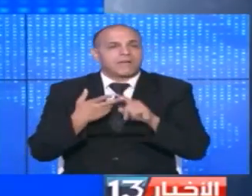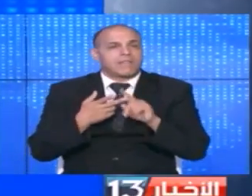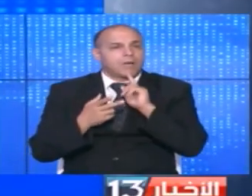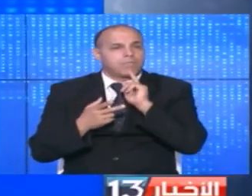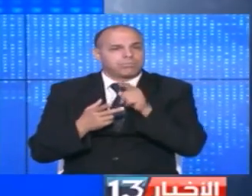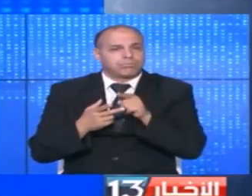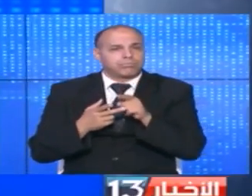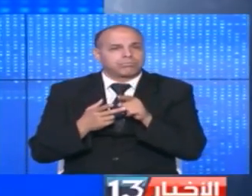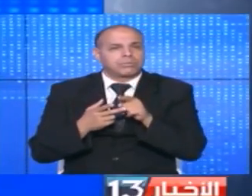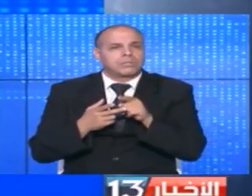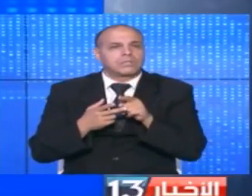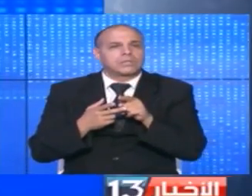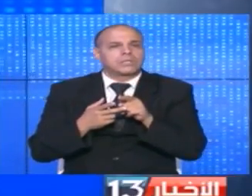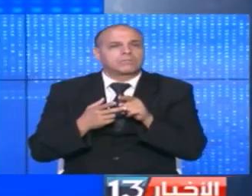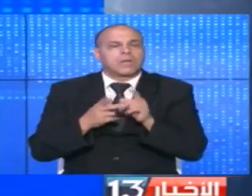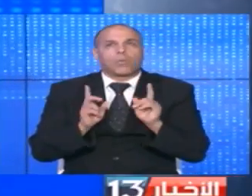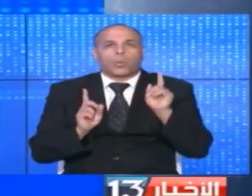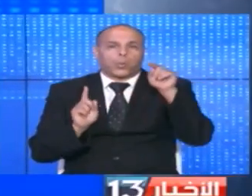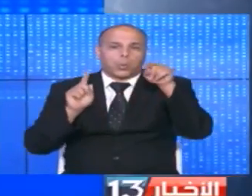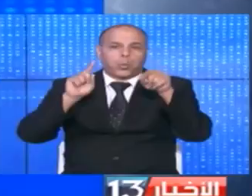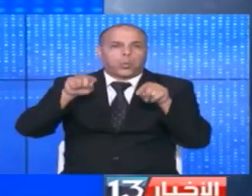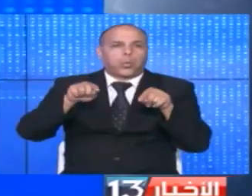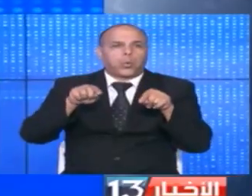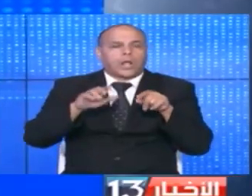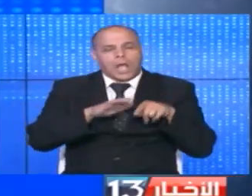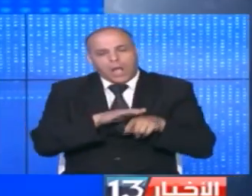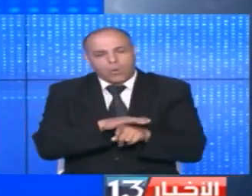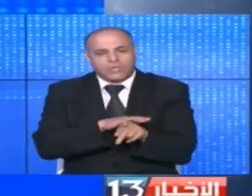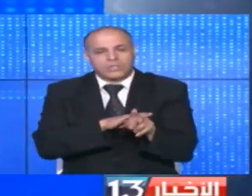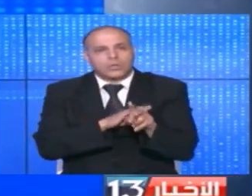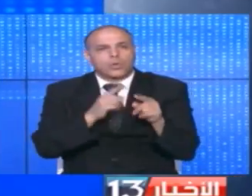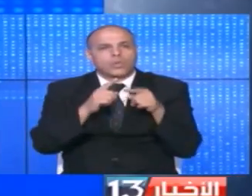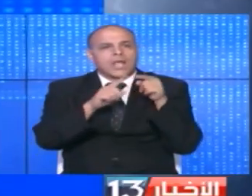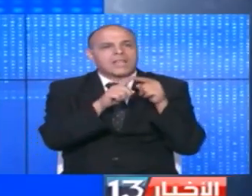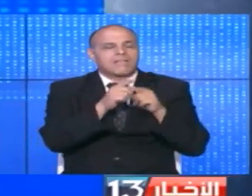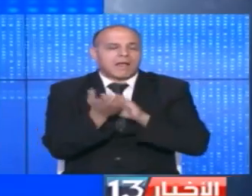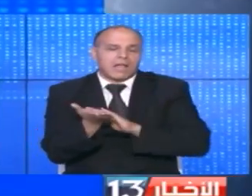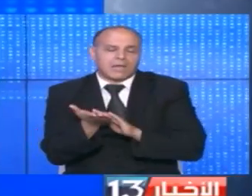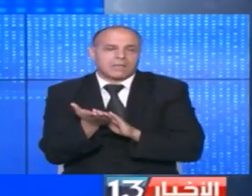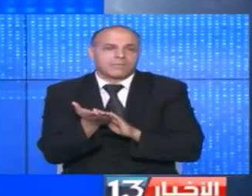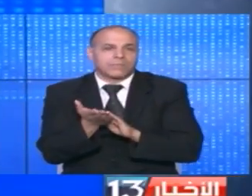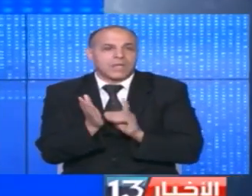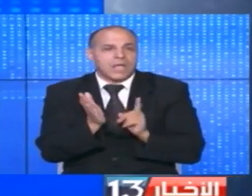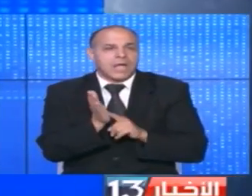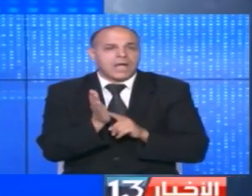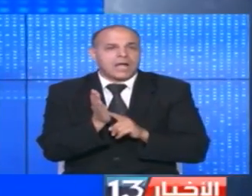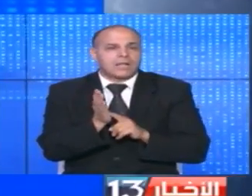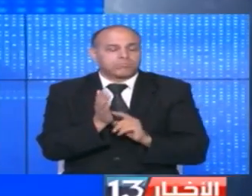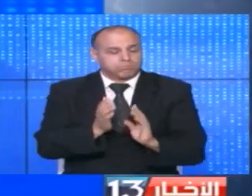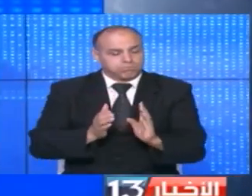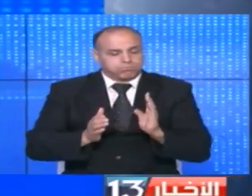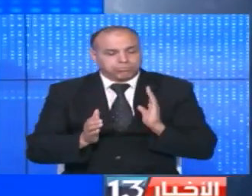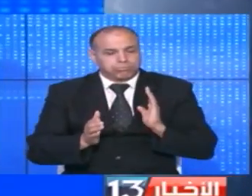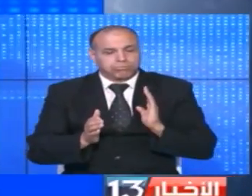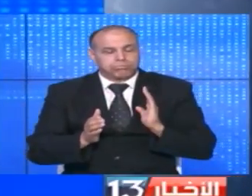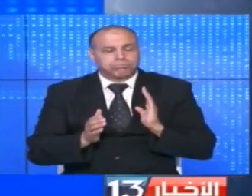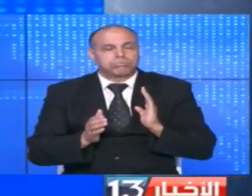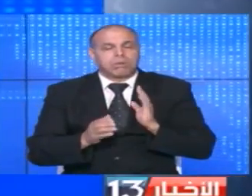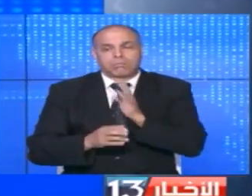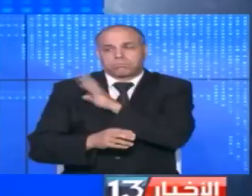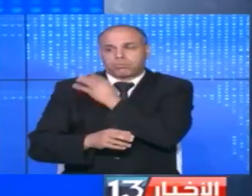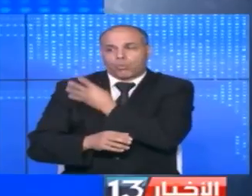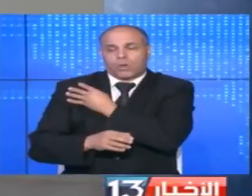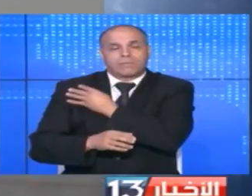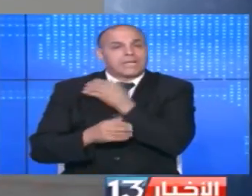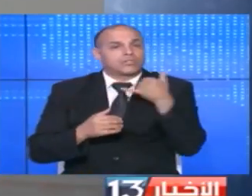تمرين روايات بالصواريخ انطلاق اوسطيه ضد اهداف بريه اكد رئيس اركان الجيش الوطني الفريق احمد قايد